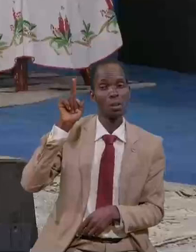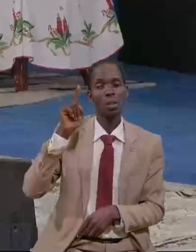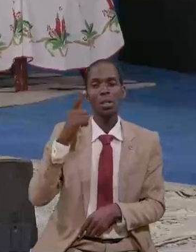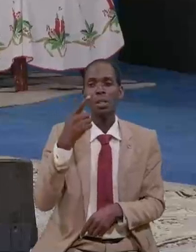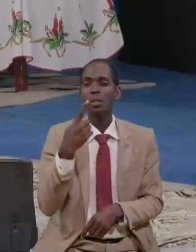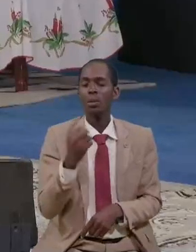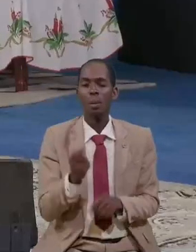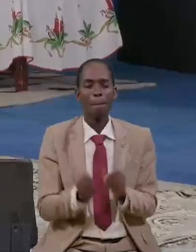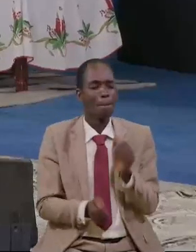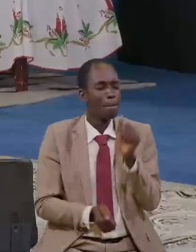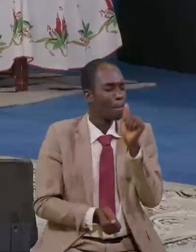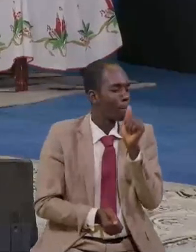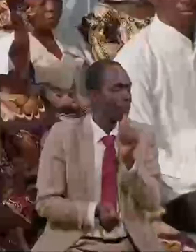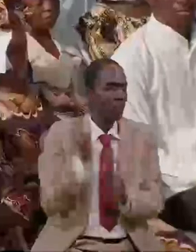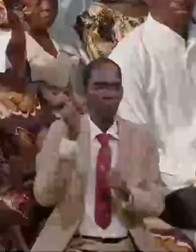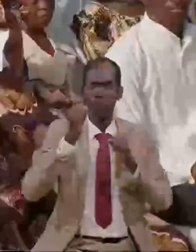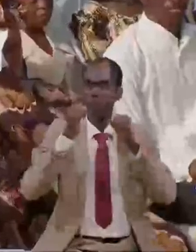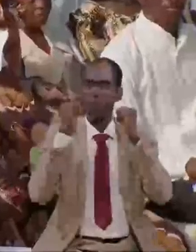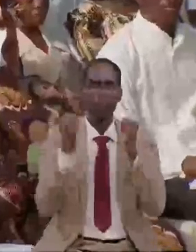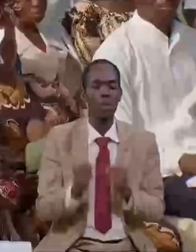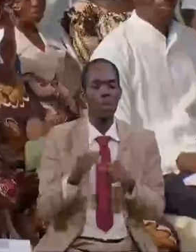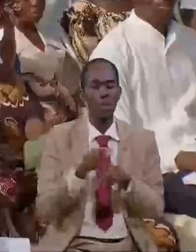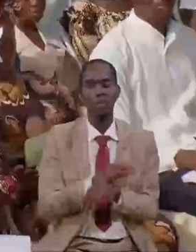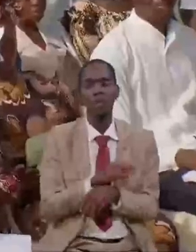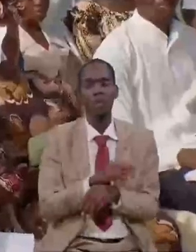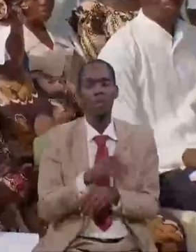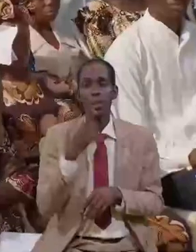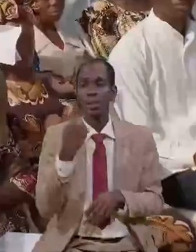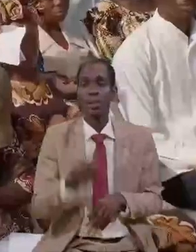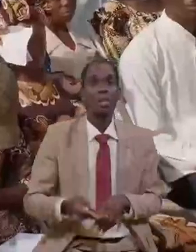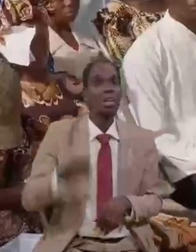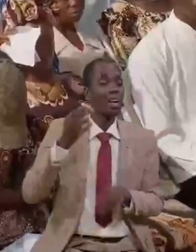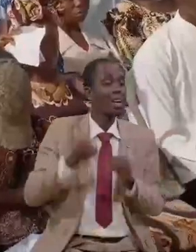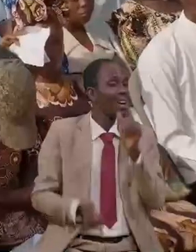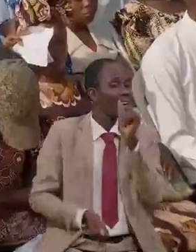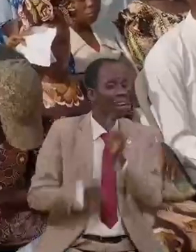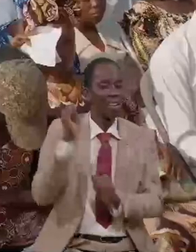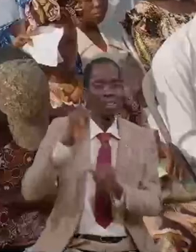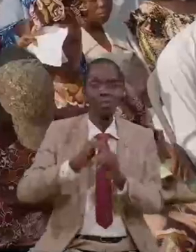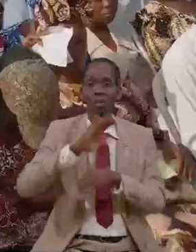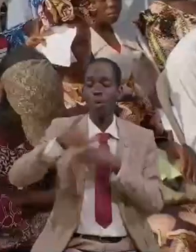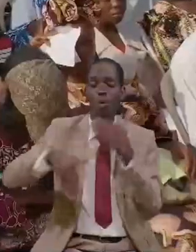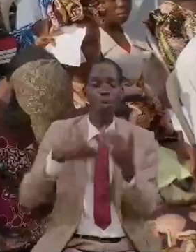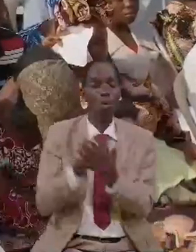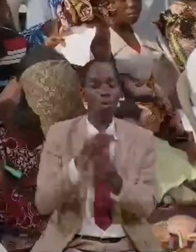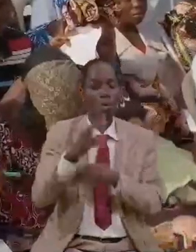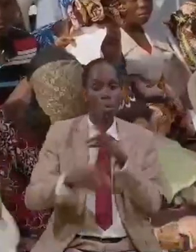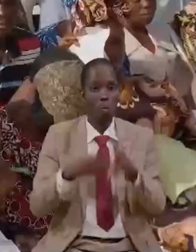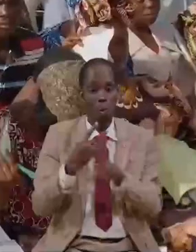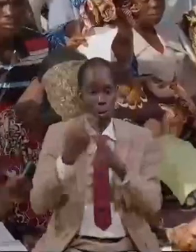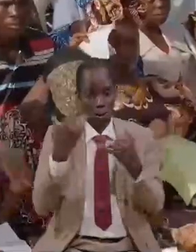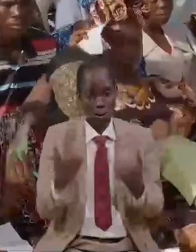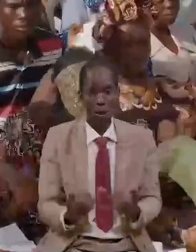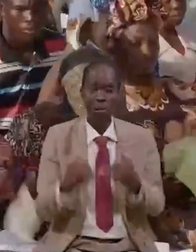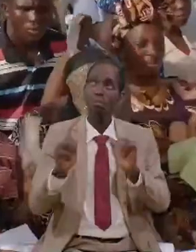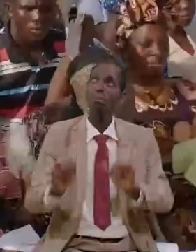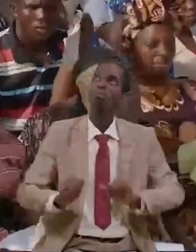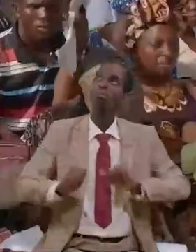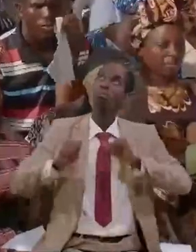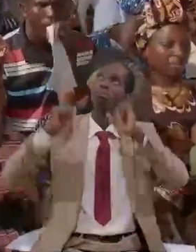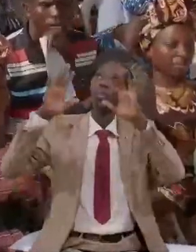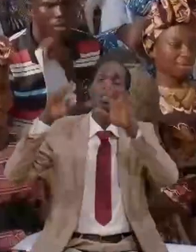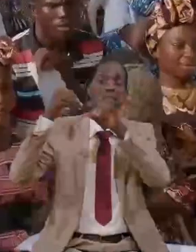le plus puissant, le plus élevé dans tout l'univers, se donne à toi.